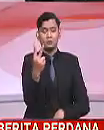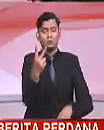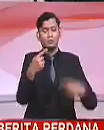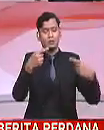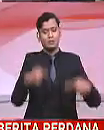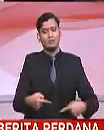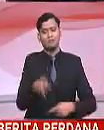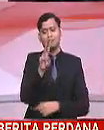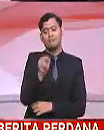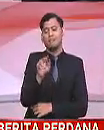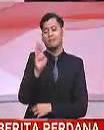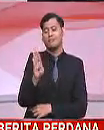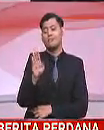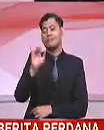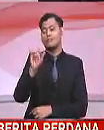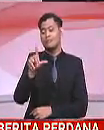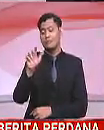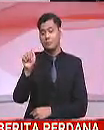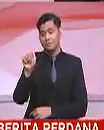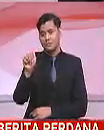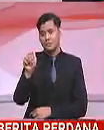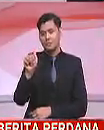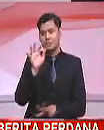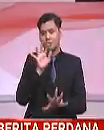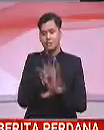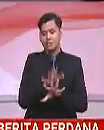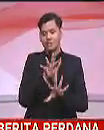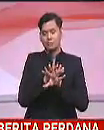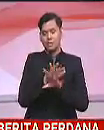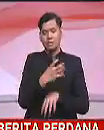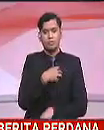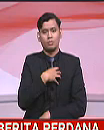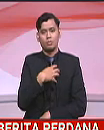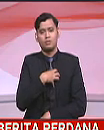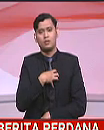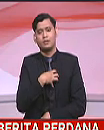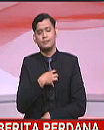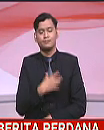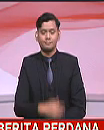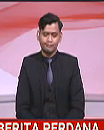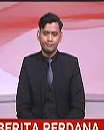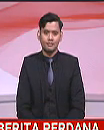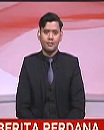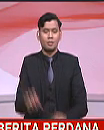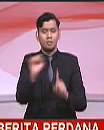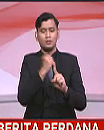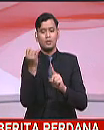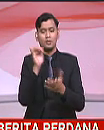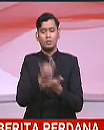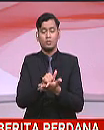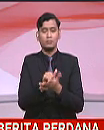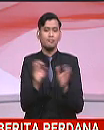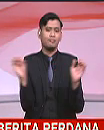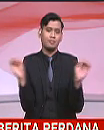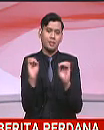pertandingan, Nabila Razali menjadi sasaran pengkritik masuk sebahagian penggiat seni. Situasi itu ternyata tidak